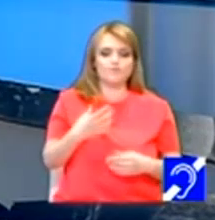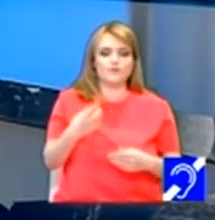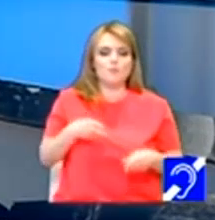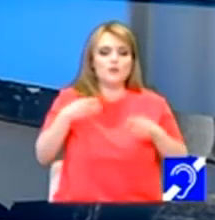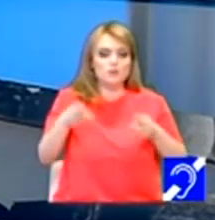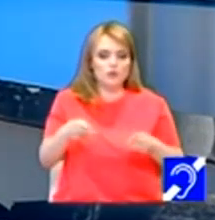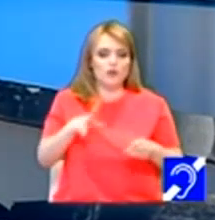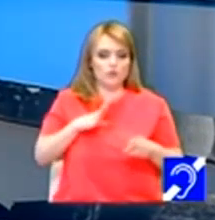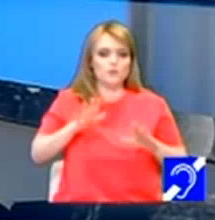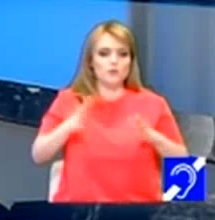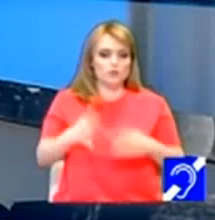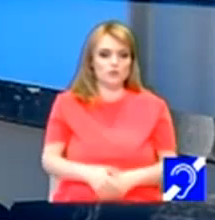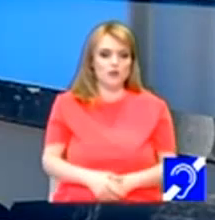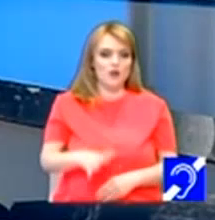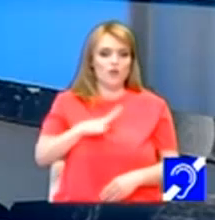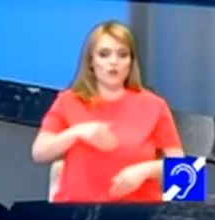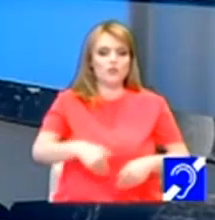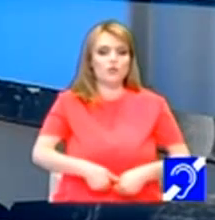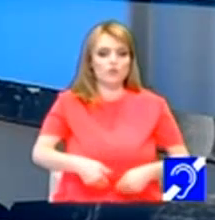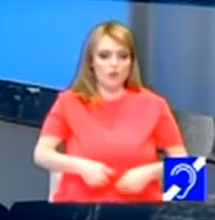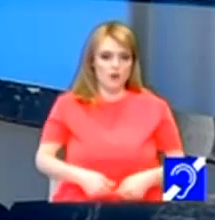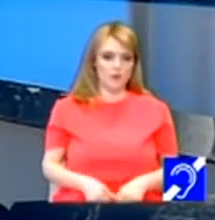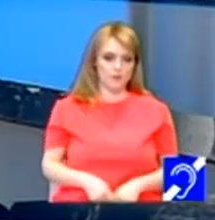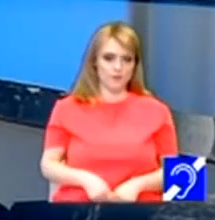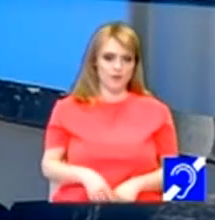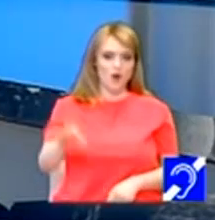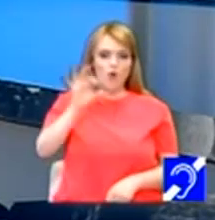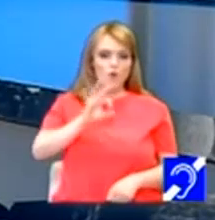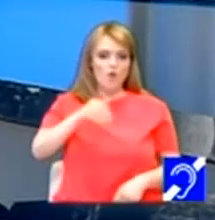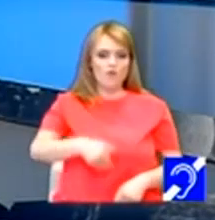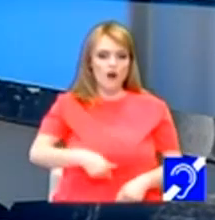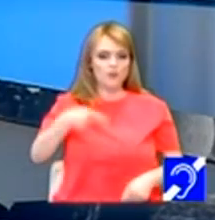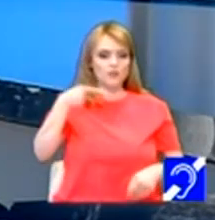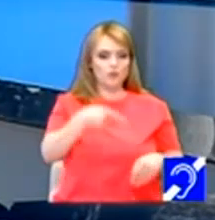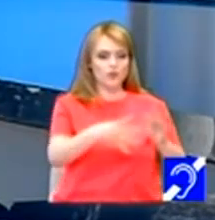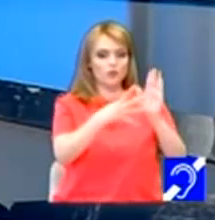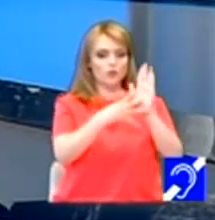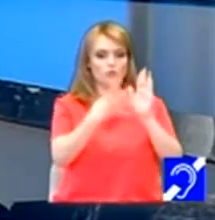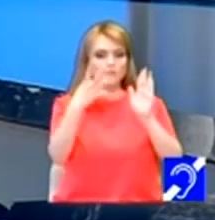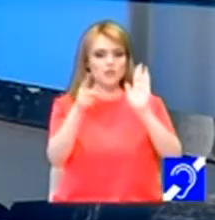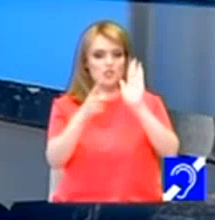de puterea bolșevică a fost condamnarea la foamea băștinașilor. Despre foametea din